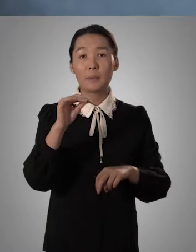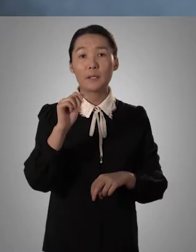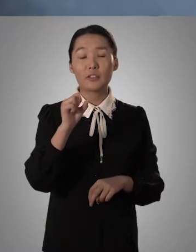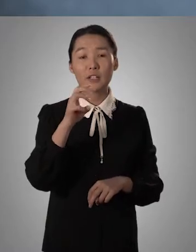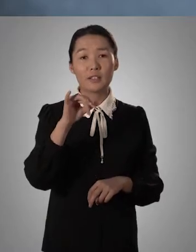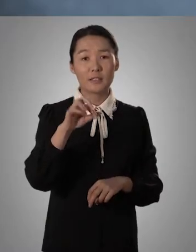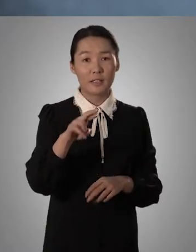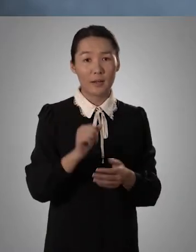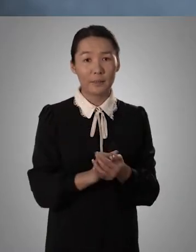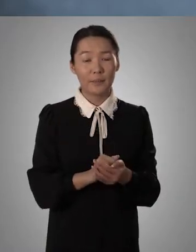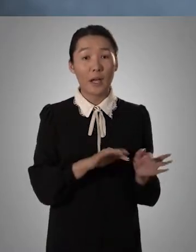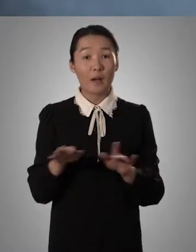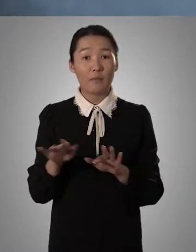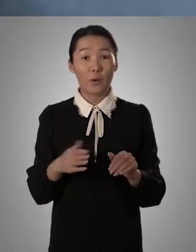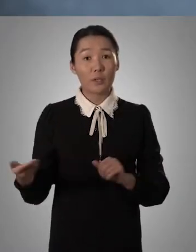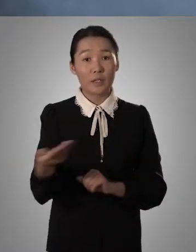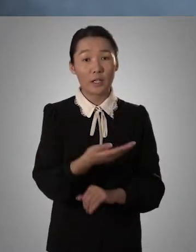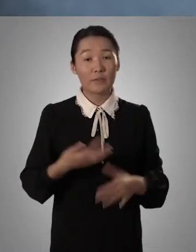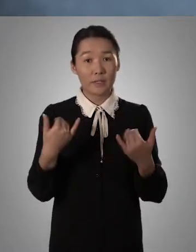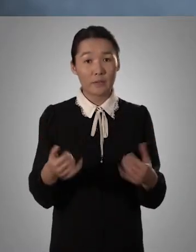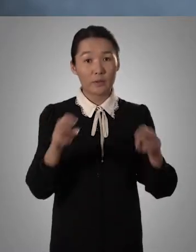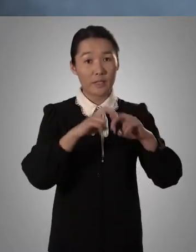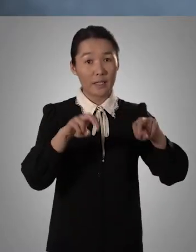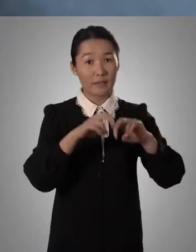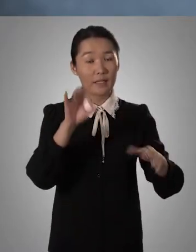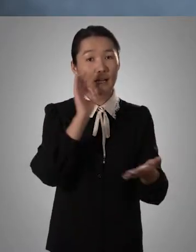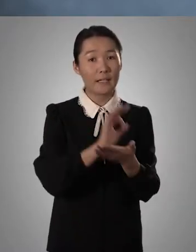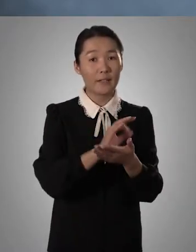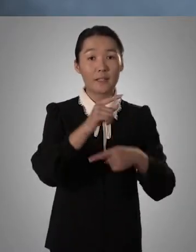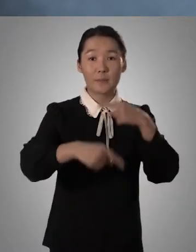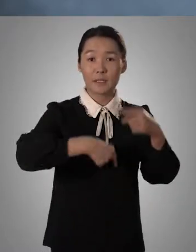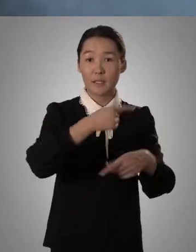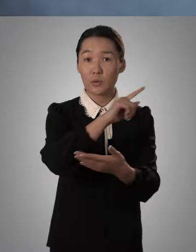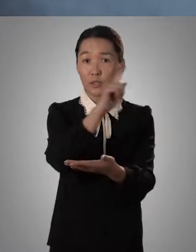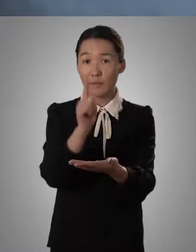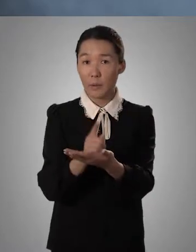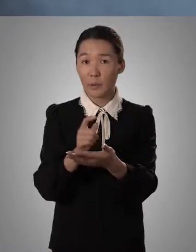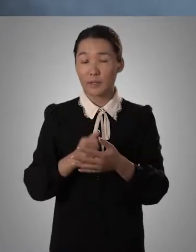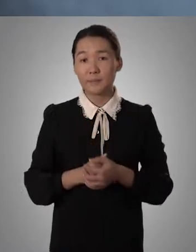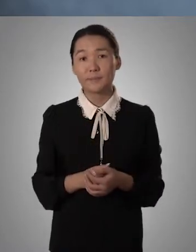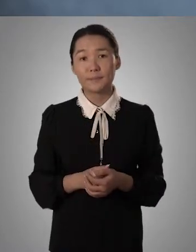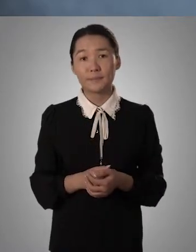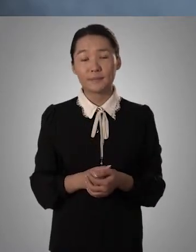в ходе нашего сегодняшнего исследования ответим с вами на следующие вопросы